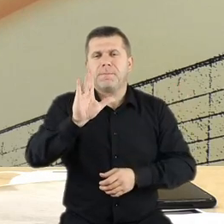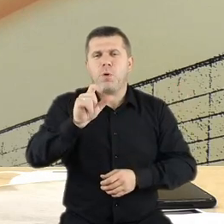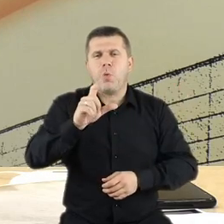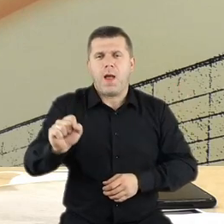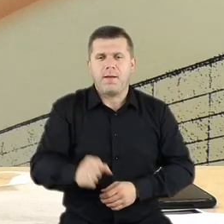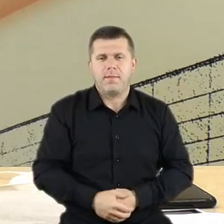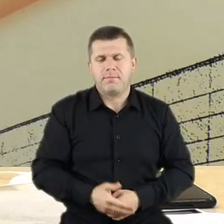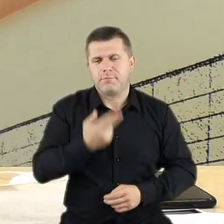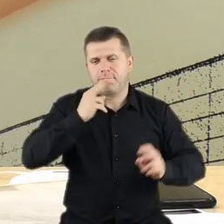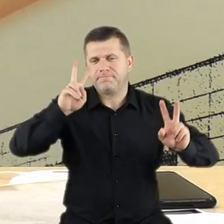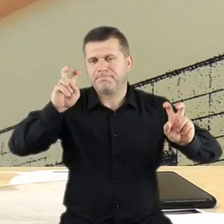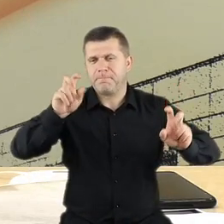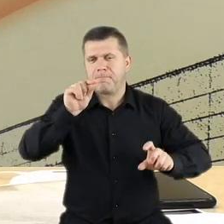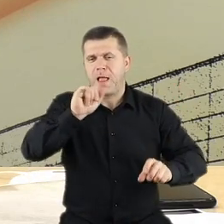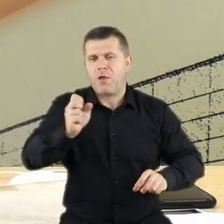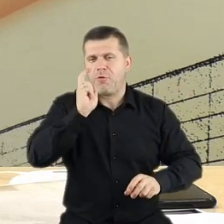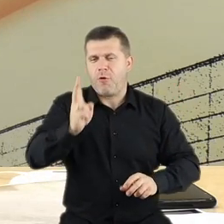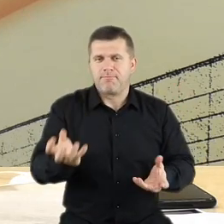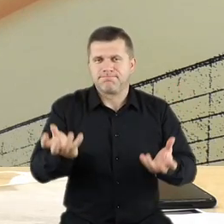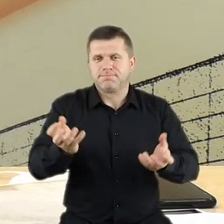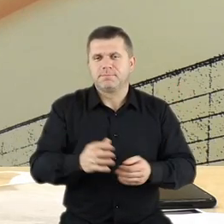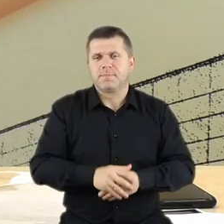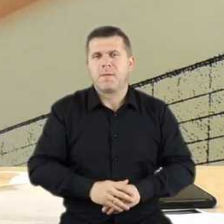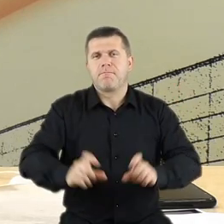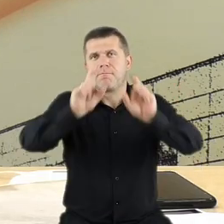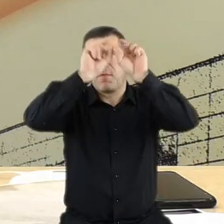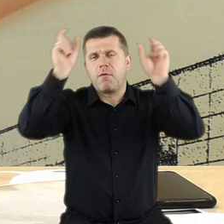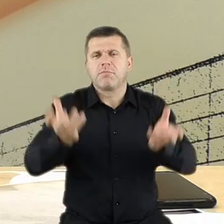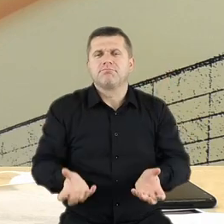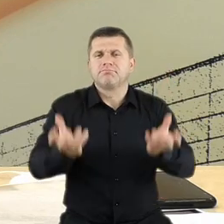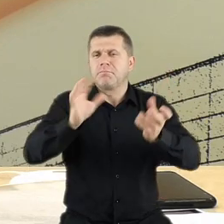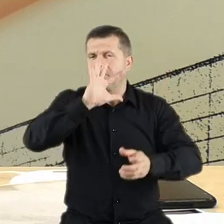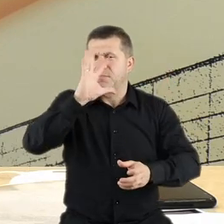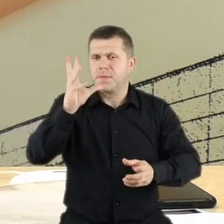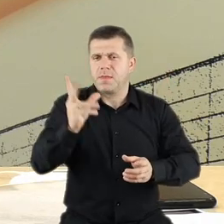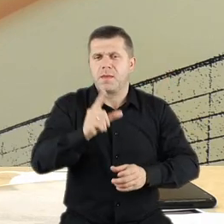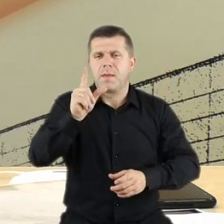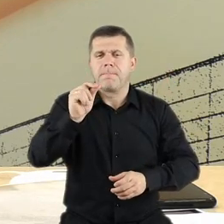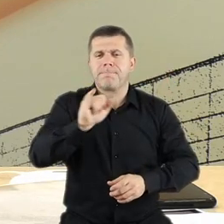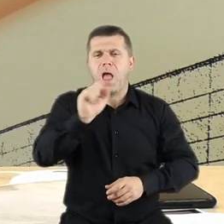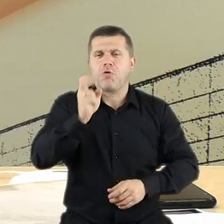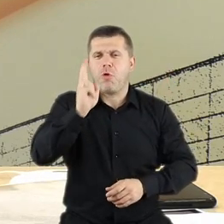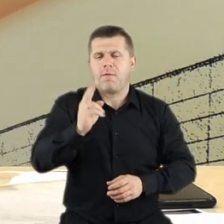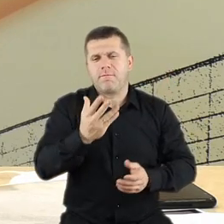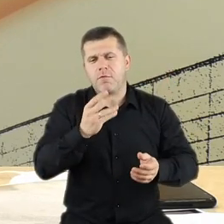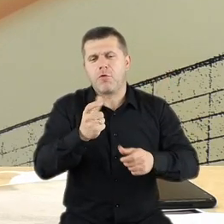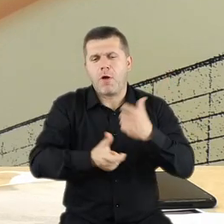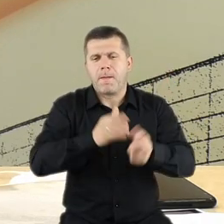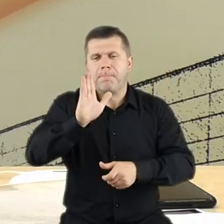anioł domowe powały ubrane były w piękne pająki z bibuły